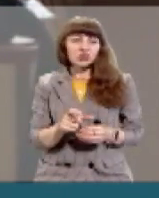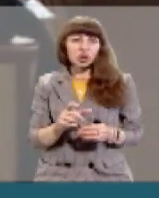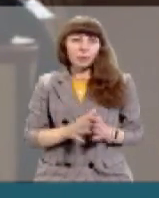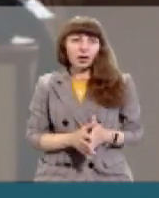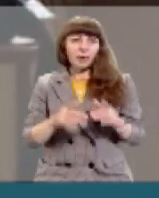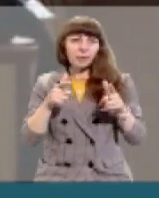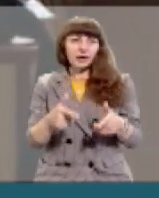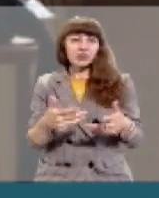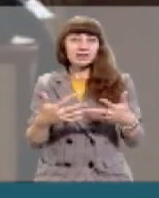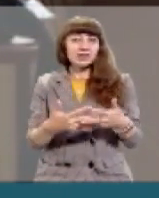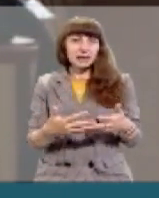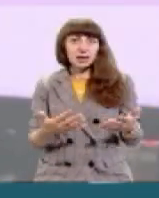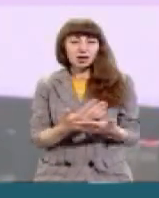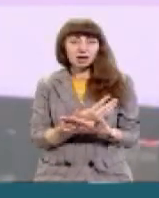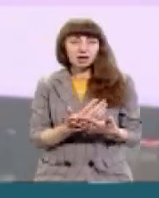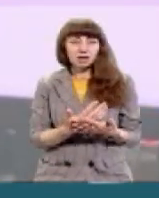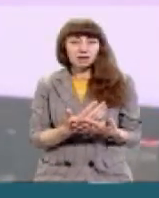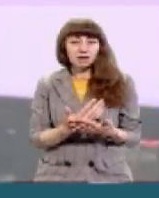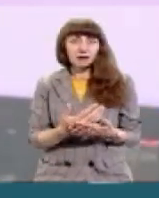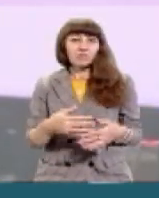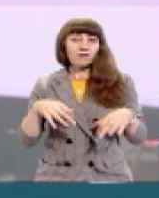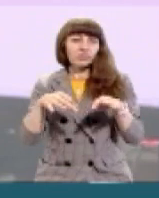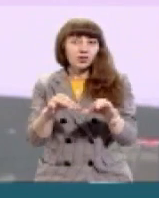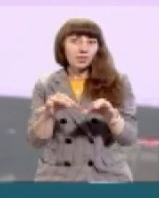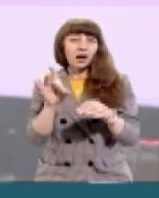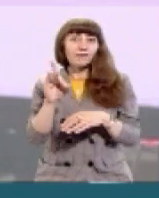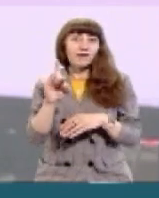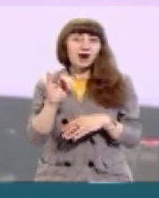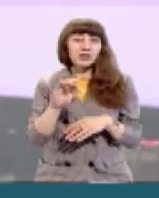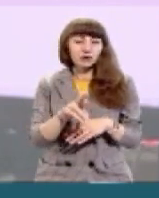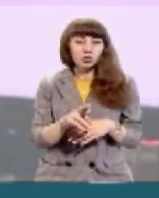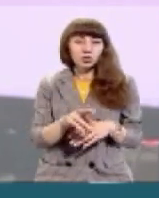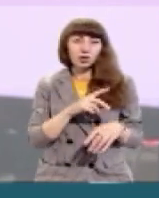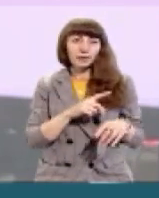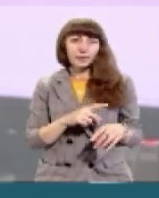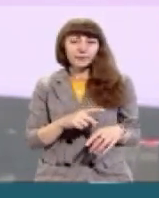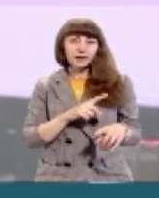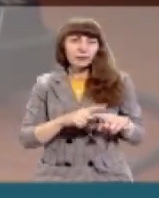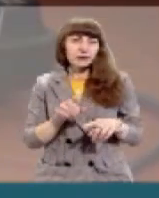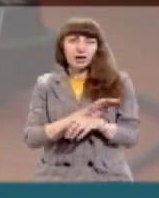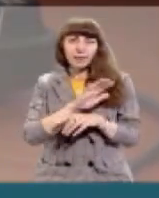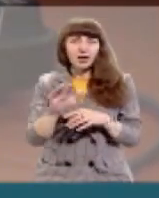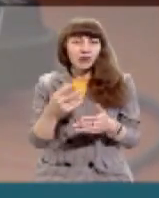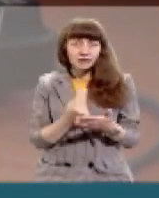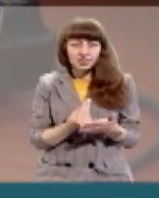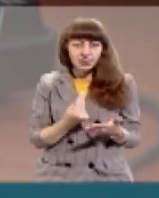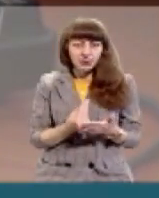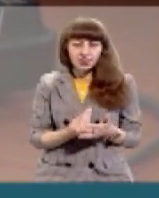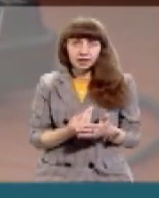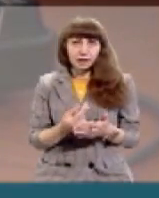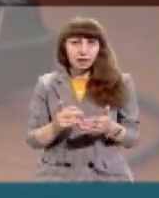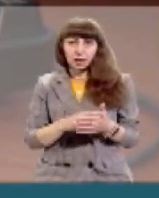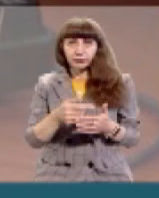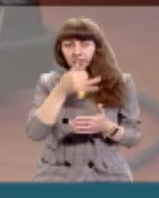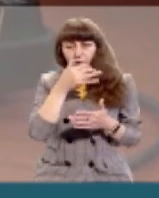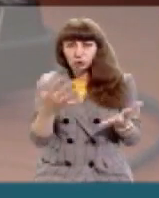емес. Немереңіз жол апатына түсіп қалды, хал үстінде. Жылдам ақша аударыңыз, әйтпесе құтқарып ала алмаймыз. Қазір сізге курьер келеді.